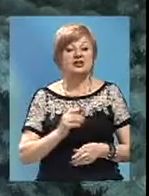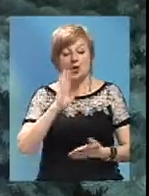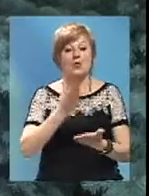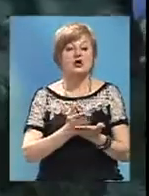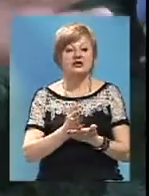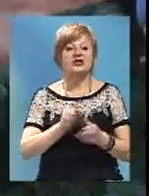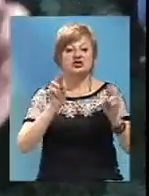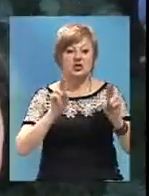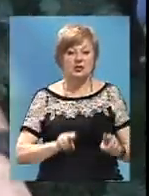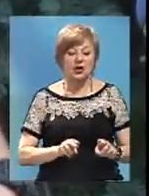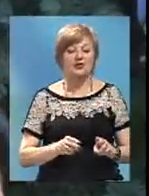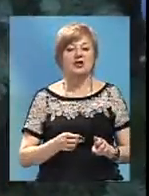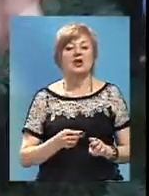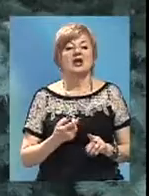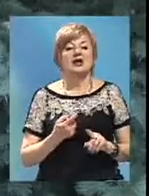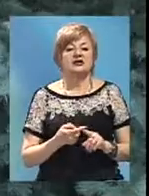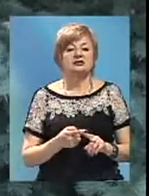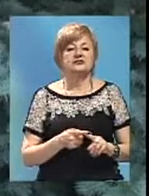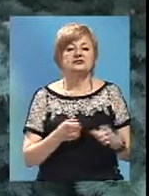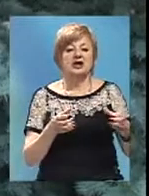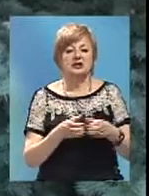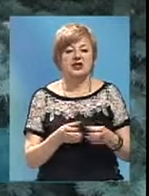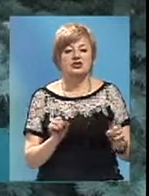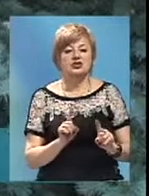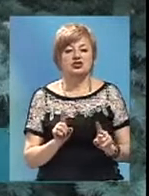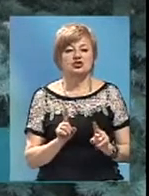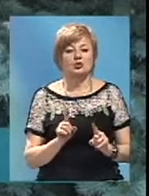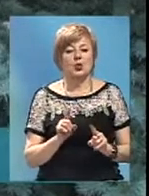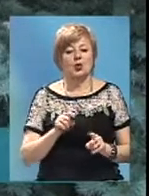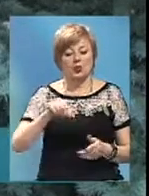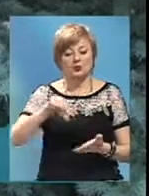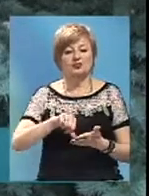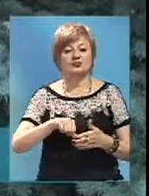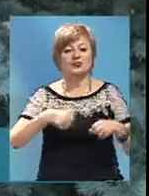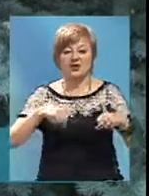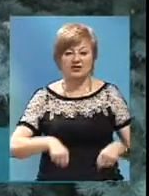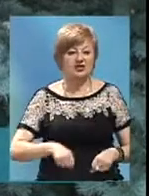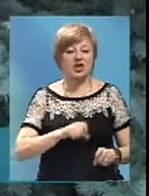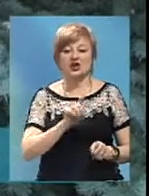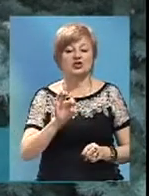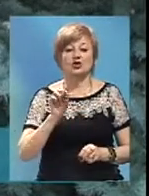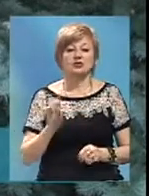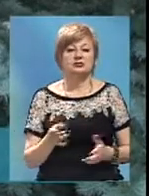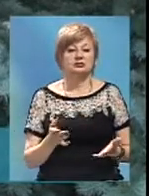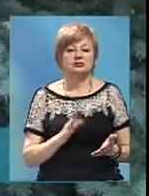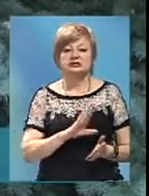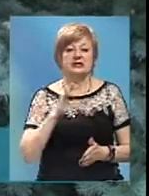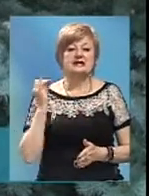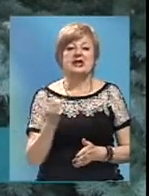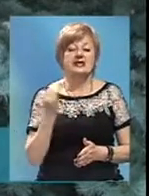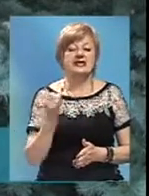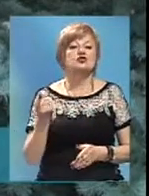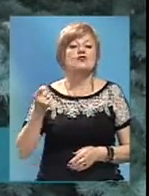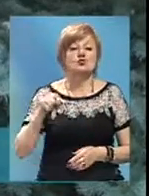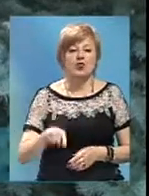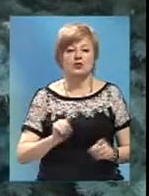майбутнє України. Політичний клас, який нині при владі, він у ніякому разі не зацікавлений у тому,